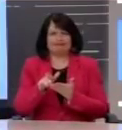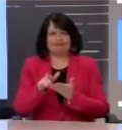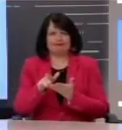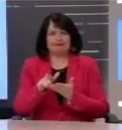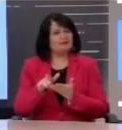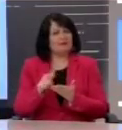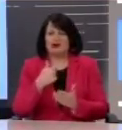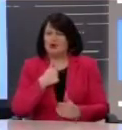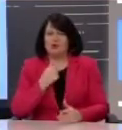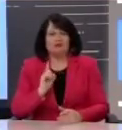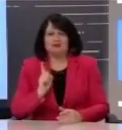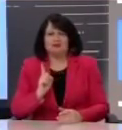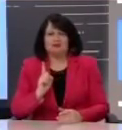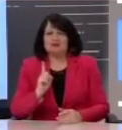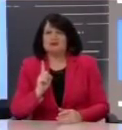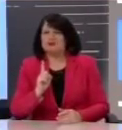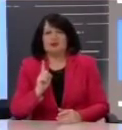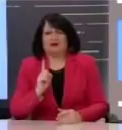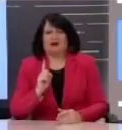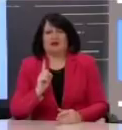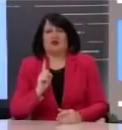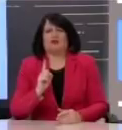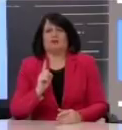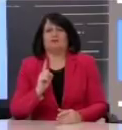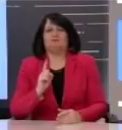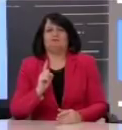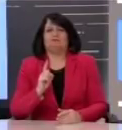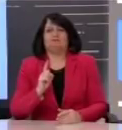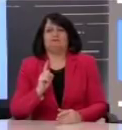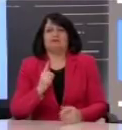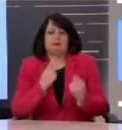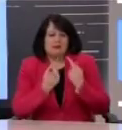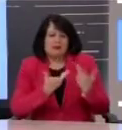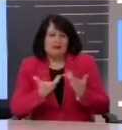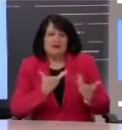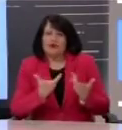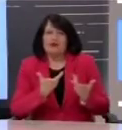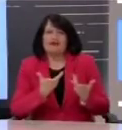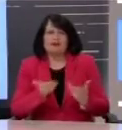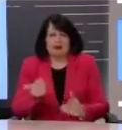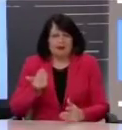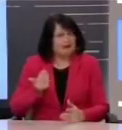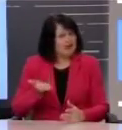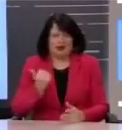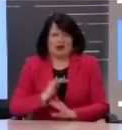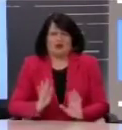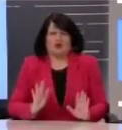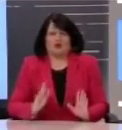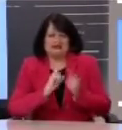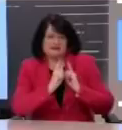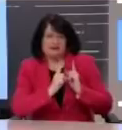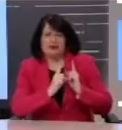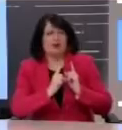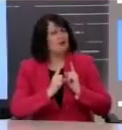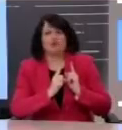είχα καμία, αν θέλετε, διαβούλευση πρωτίστως κάνει και εγώ